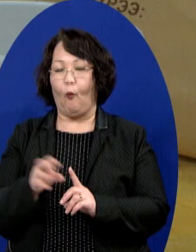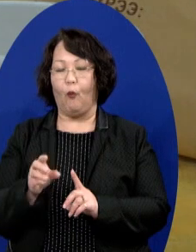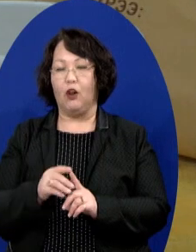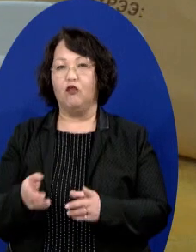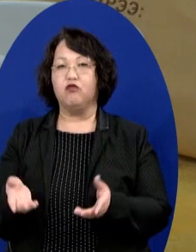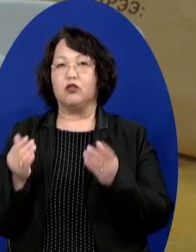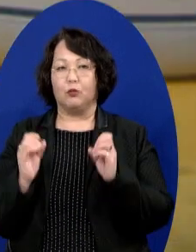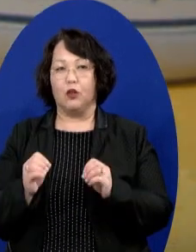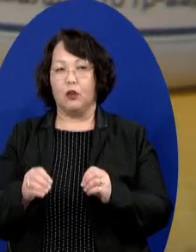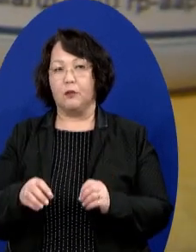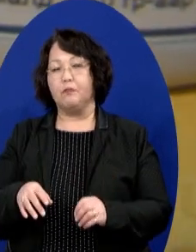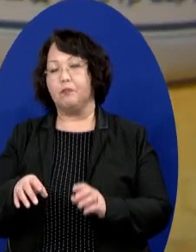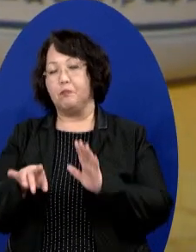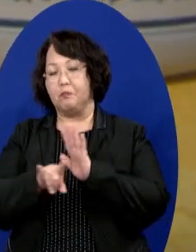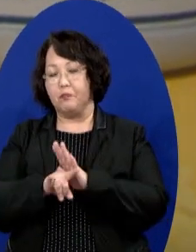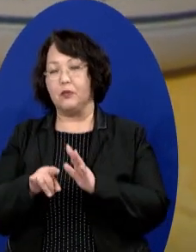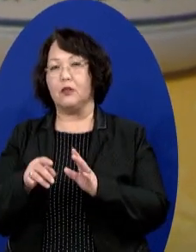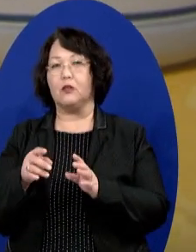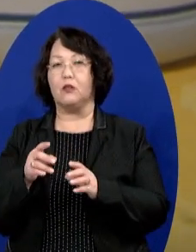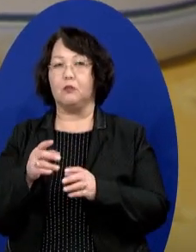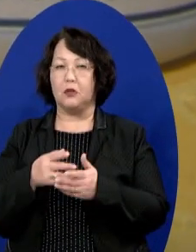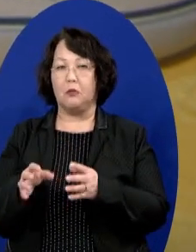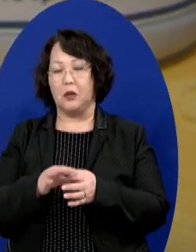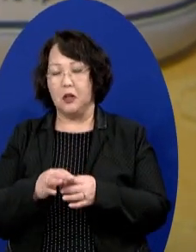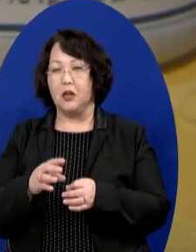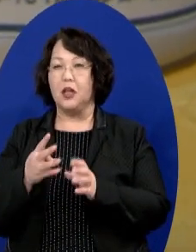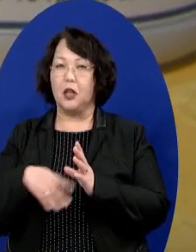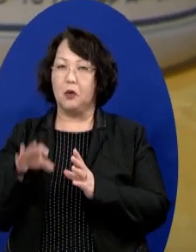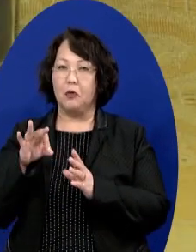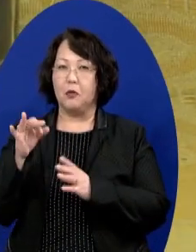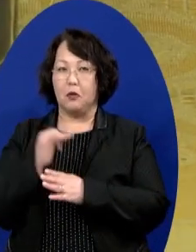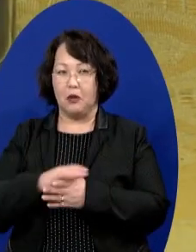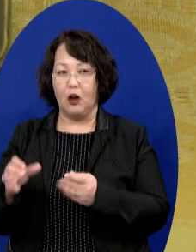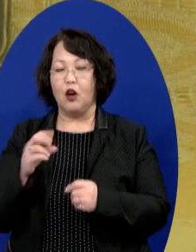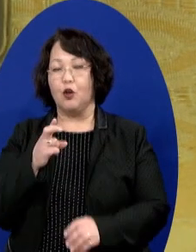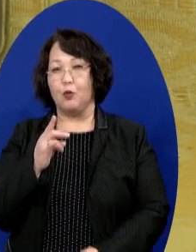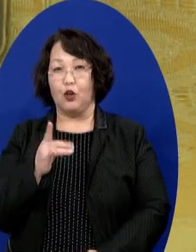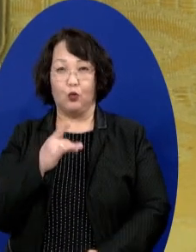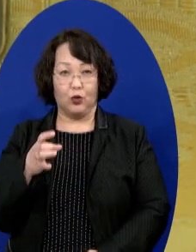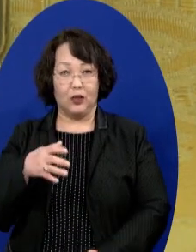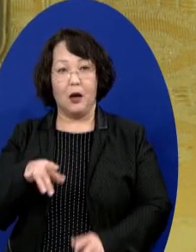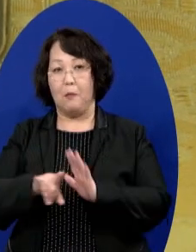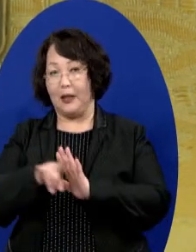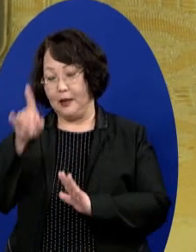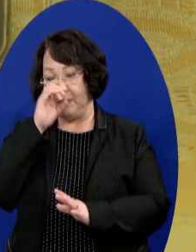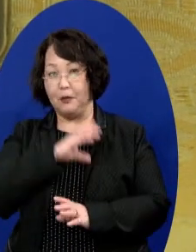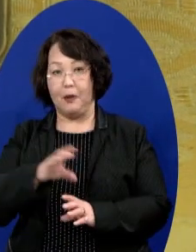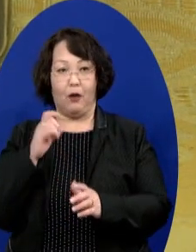бэлтэмлийнхээ 90% импортоор авдаг. Тэгвэл био нүүрсэнд цуурилсан бэлтэмлийг малын эмнэлгийн салбарт хэрэглэх боломж